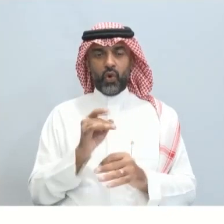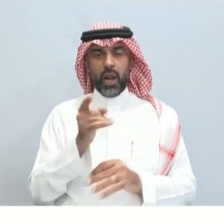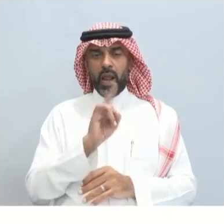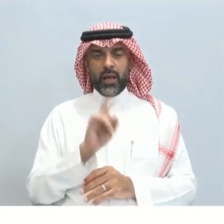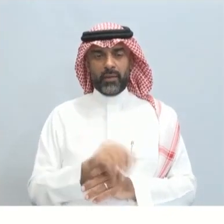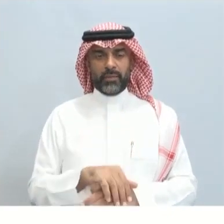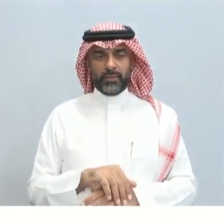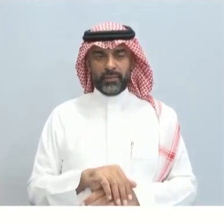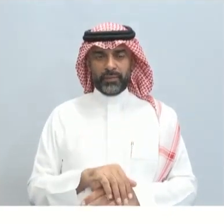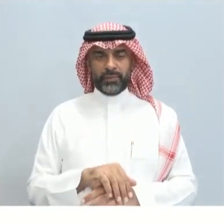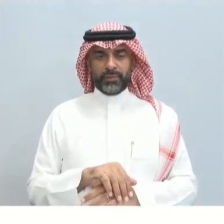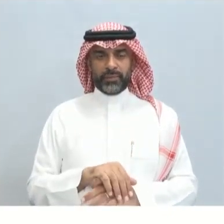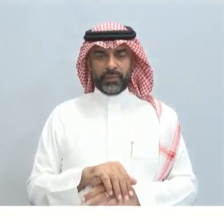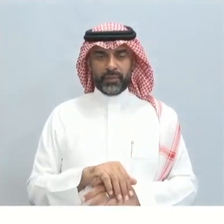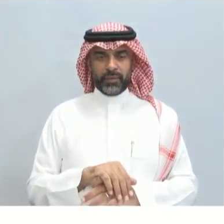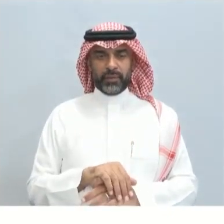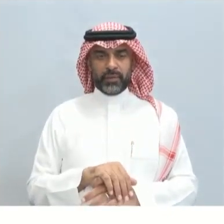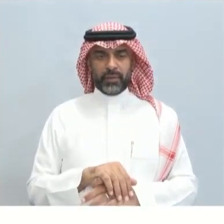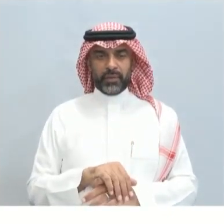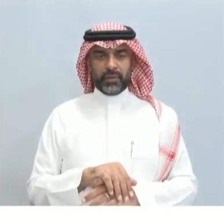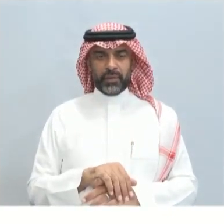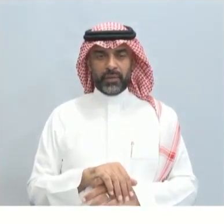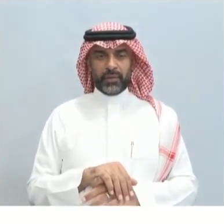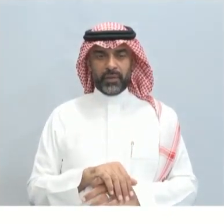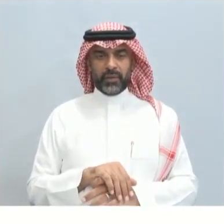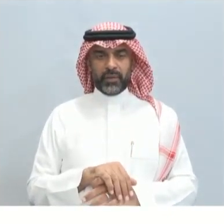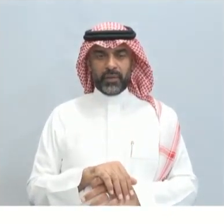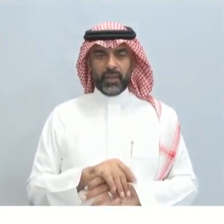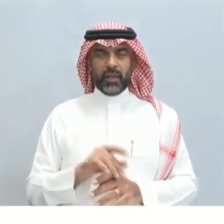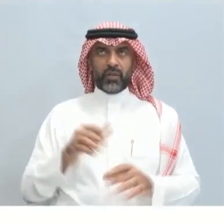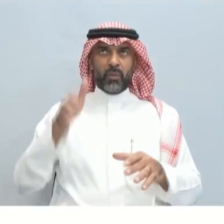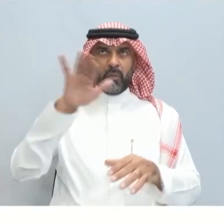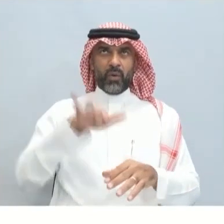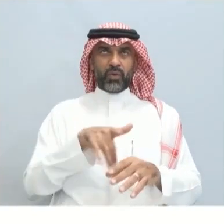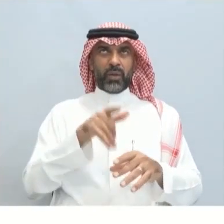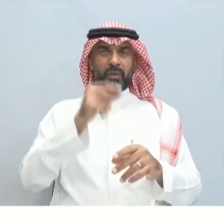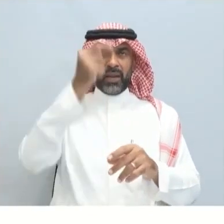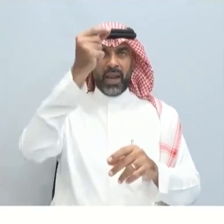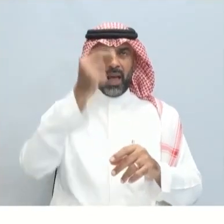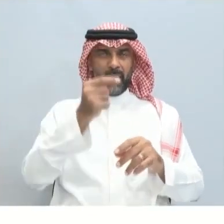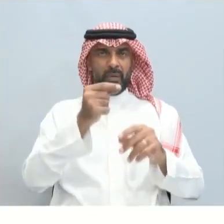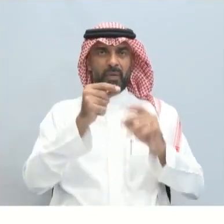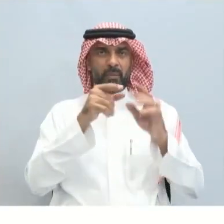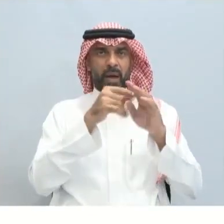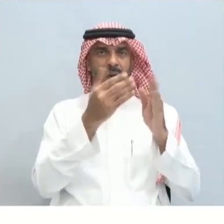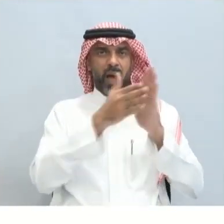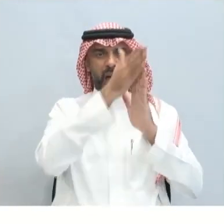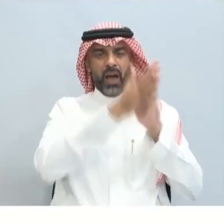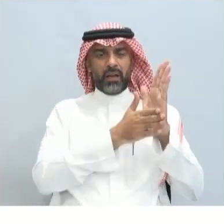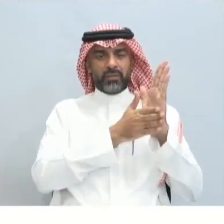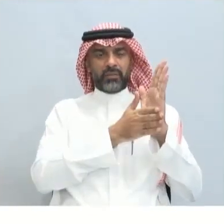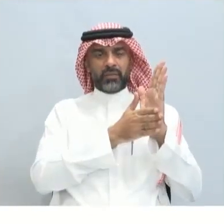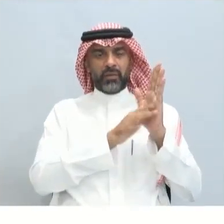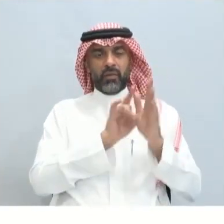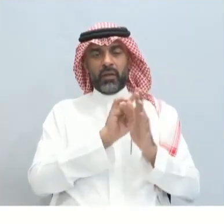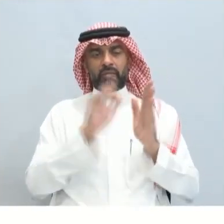عندما تنتقل موجه خلال نابض متصل صل بحائط فانه لا ينعكس اي جزء من طاقه